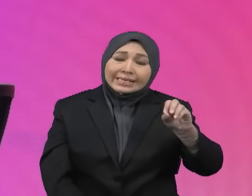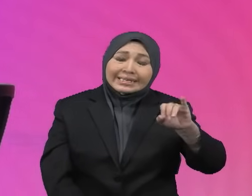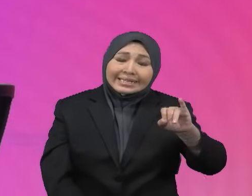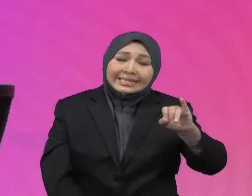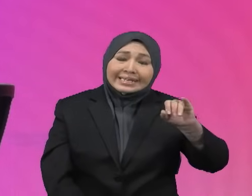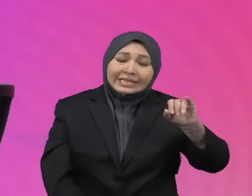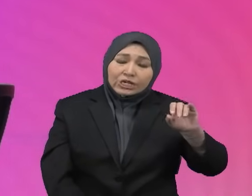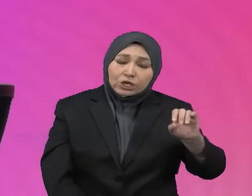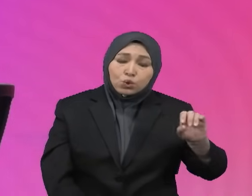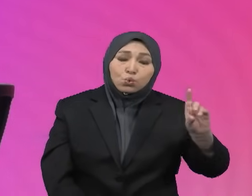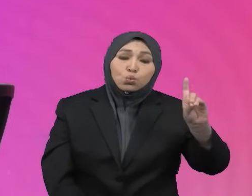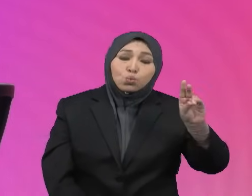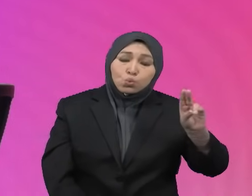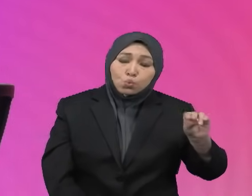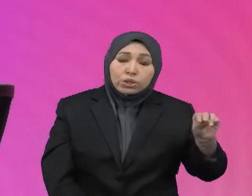qa'idun.